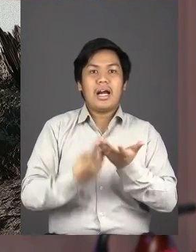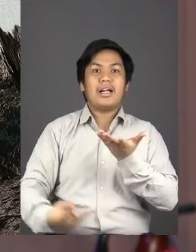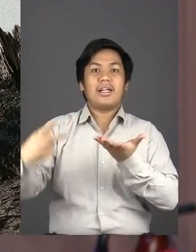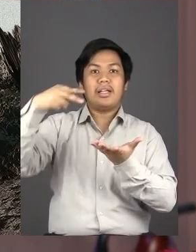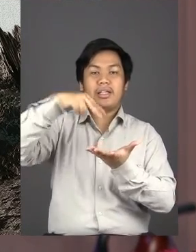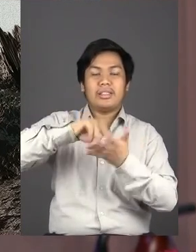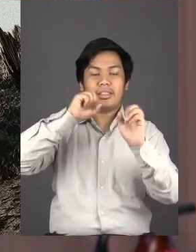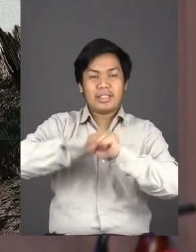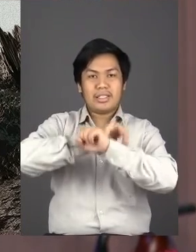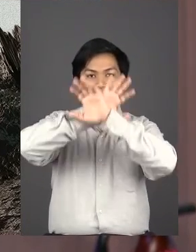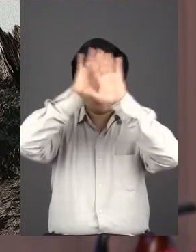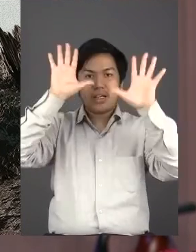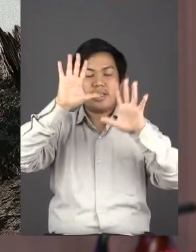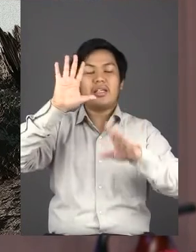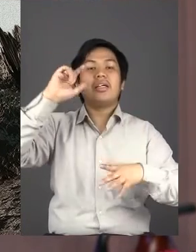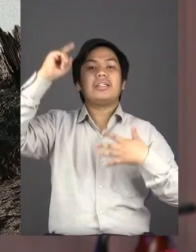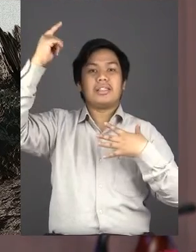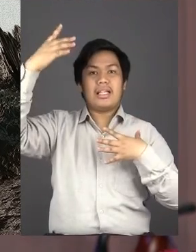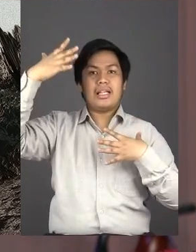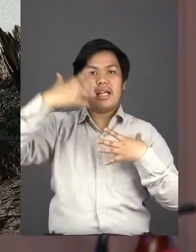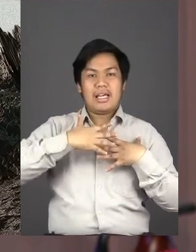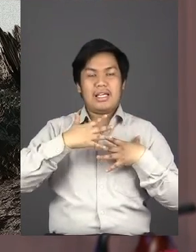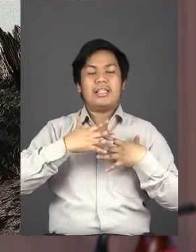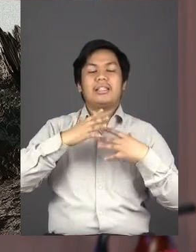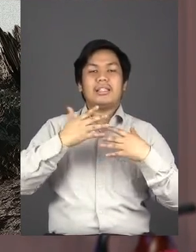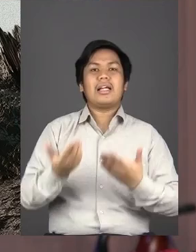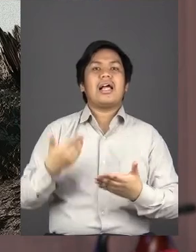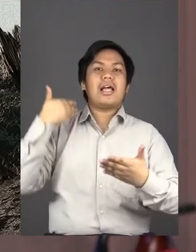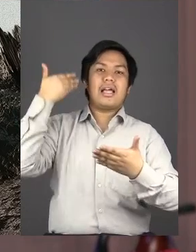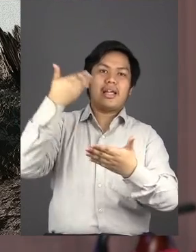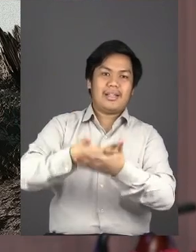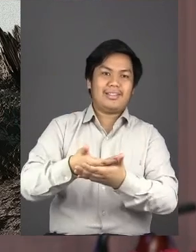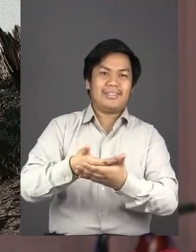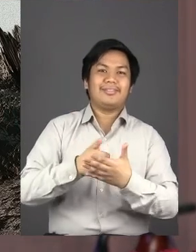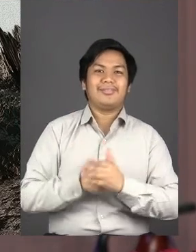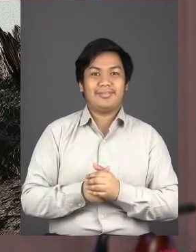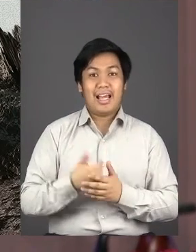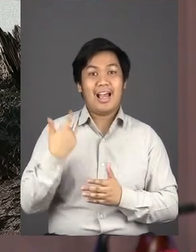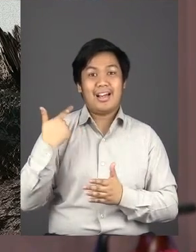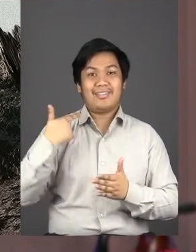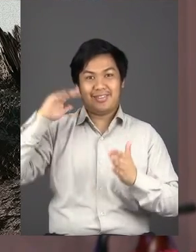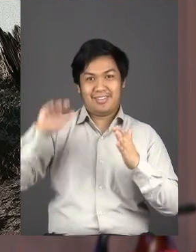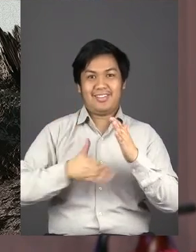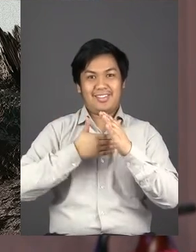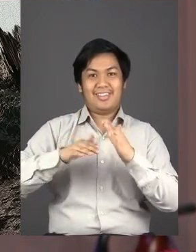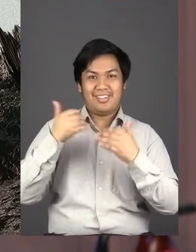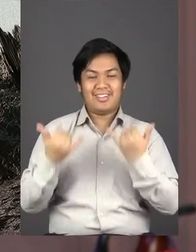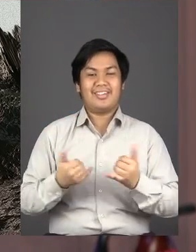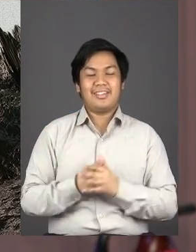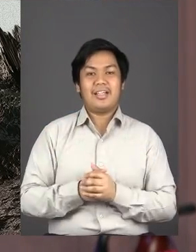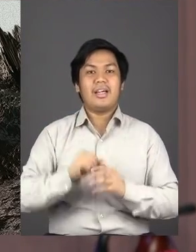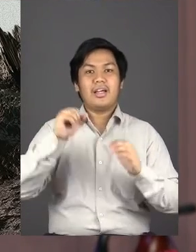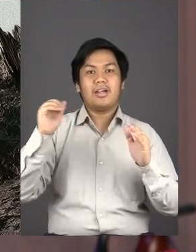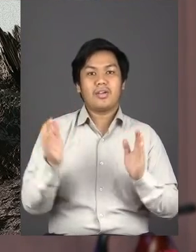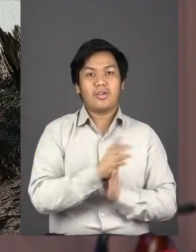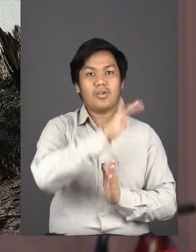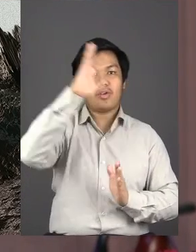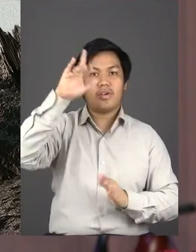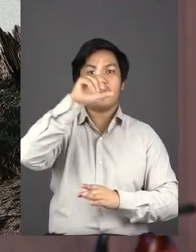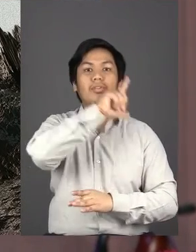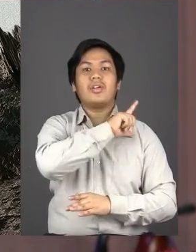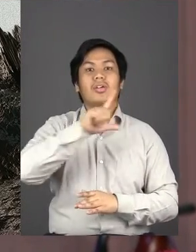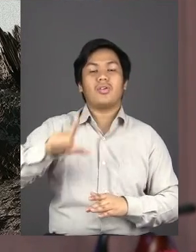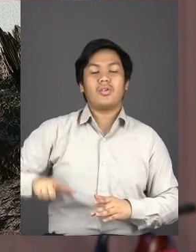your light has come. Meron po tayong song na ganyan ngayon, di ba? And the glory of the Lord